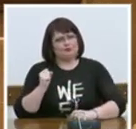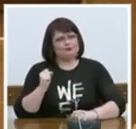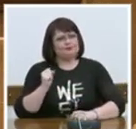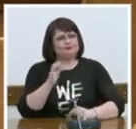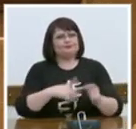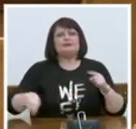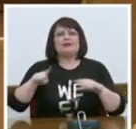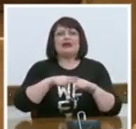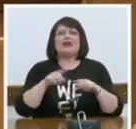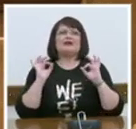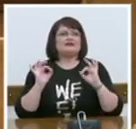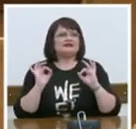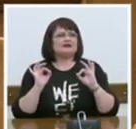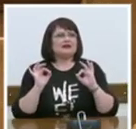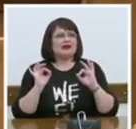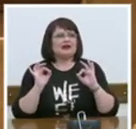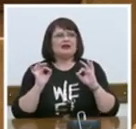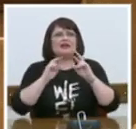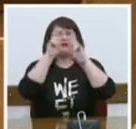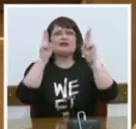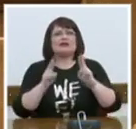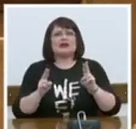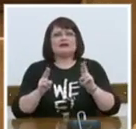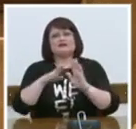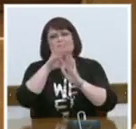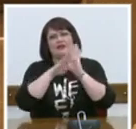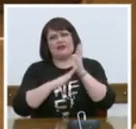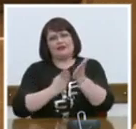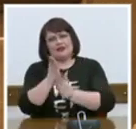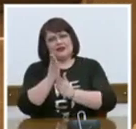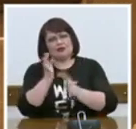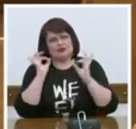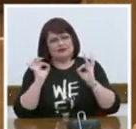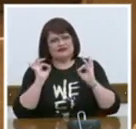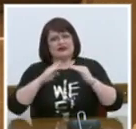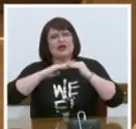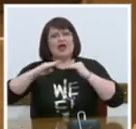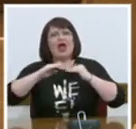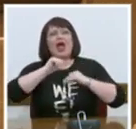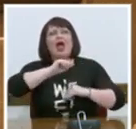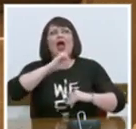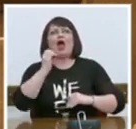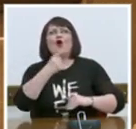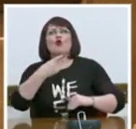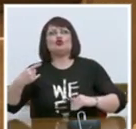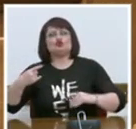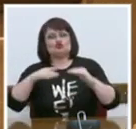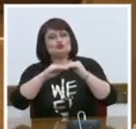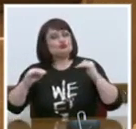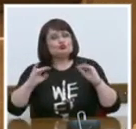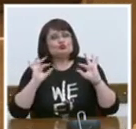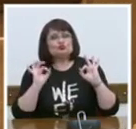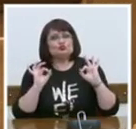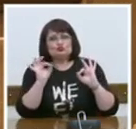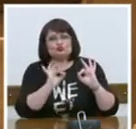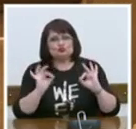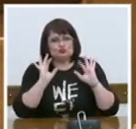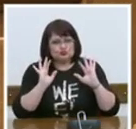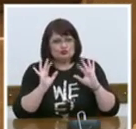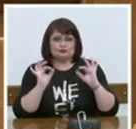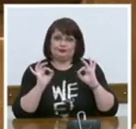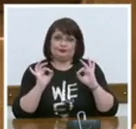σαφώς στηρίζεται στο διεθνές δίκαιο για την οριοθέτηση της ΑΟΣ μας. Άραγε αποτελεί